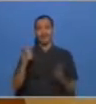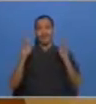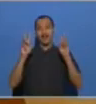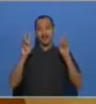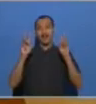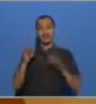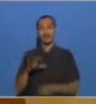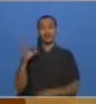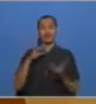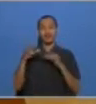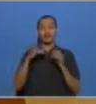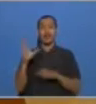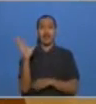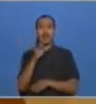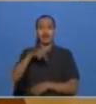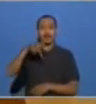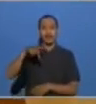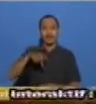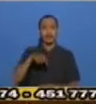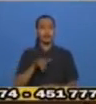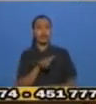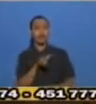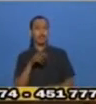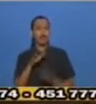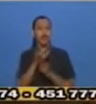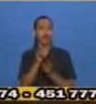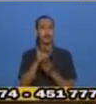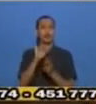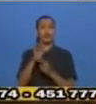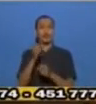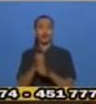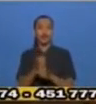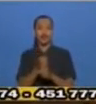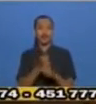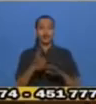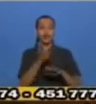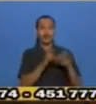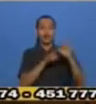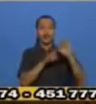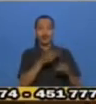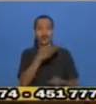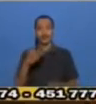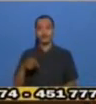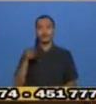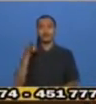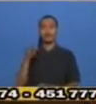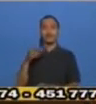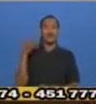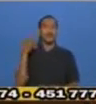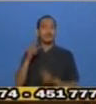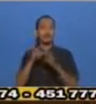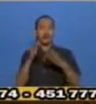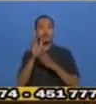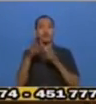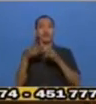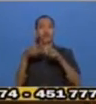Ibu Nuning, Ketua Yayasan Cikal Indonesia, dan ada juga Ibu Dr. Membayun, Kepala Dinas Kesehatan Daerah Istimewa Yogyakarta di sambungan Zoom. Sebelum ke